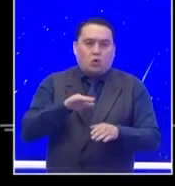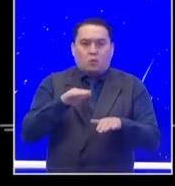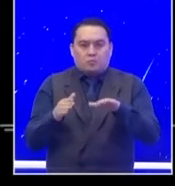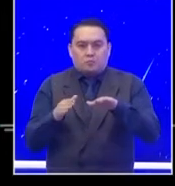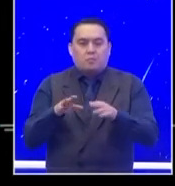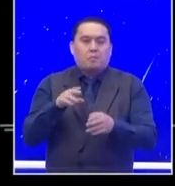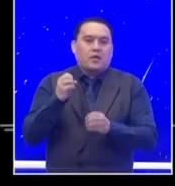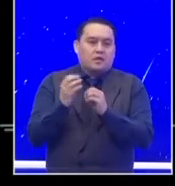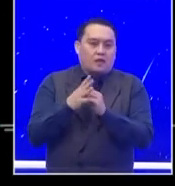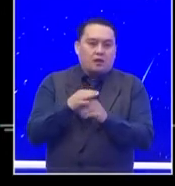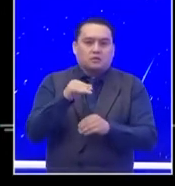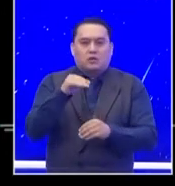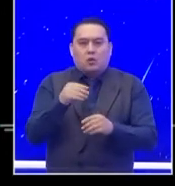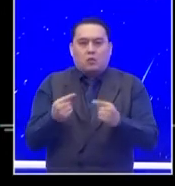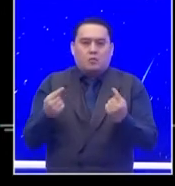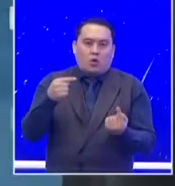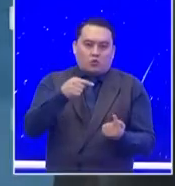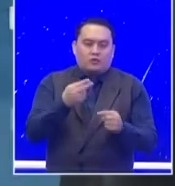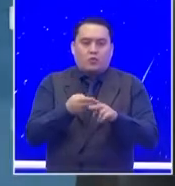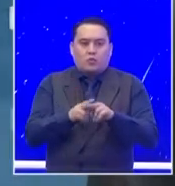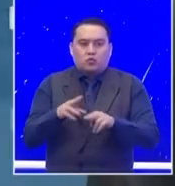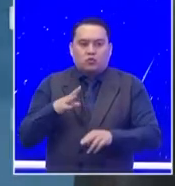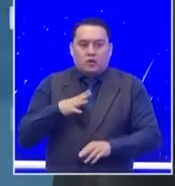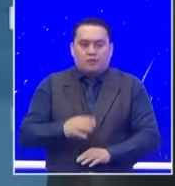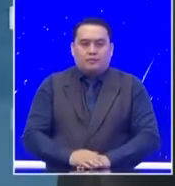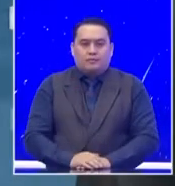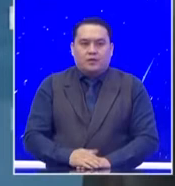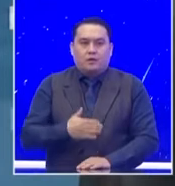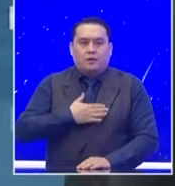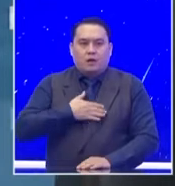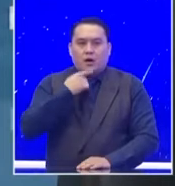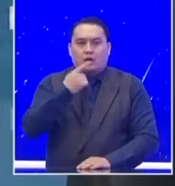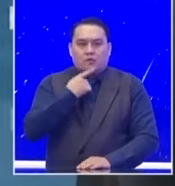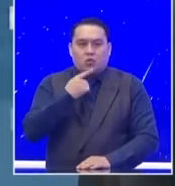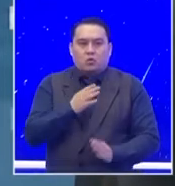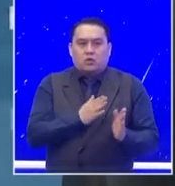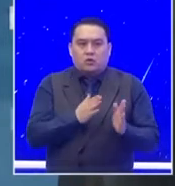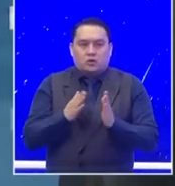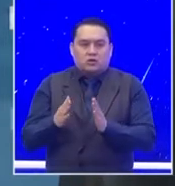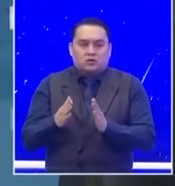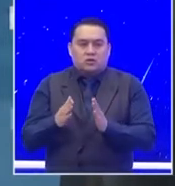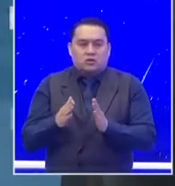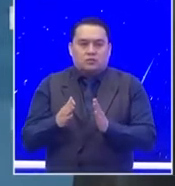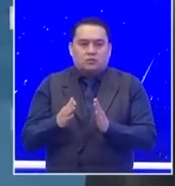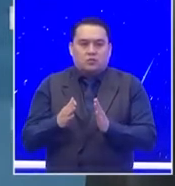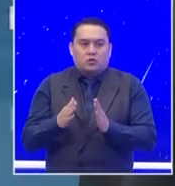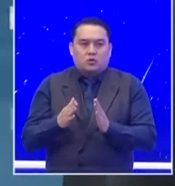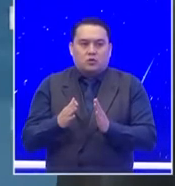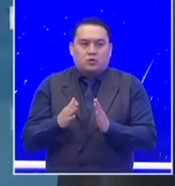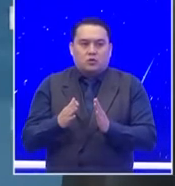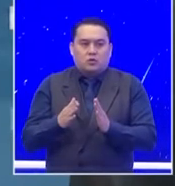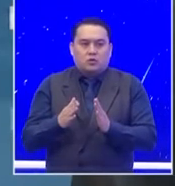15 градусов пошел крен уже в противоположную сторону. Я говорил, что режим сваливания при